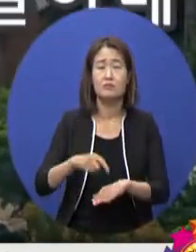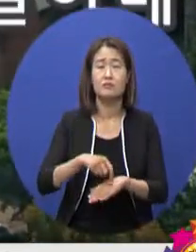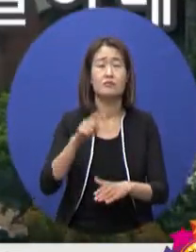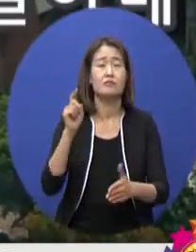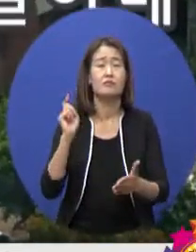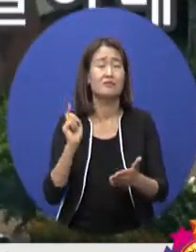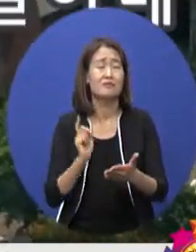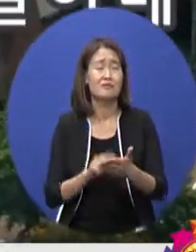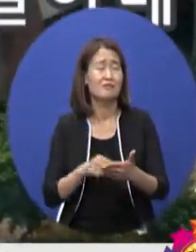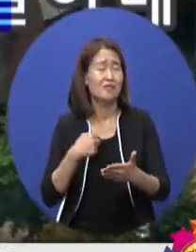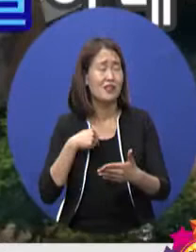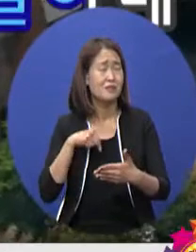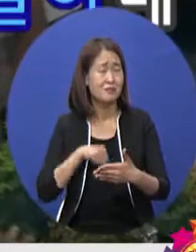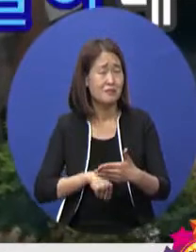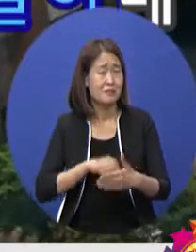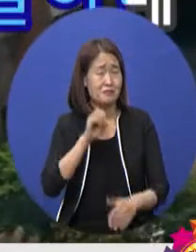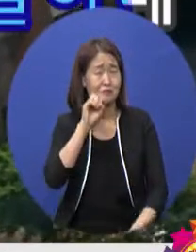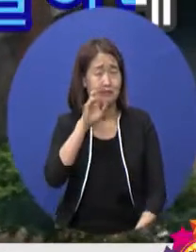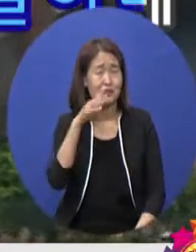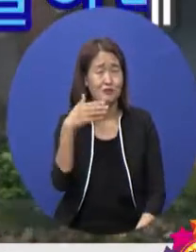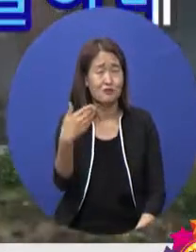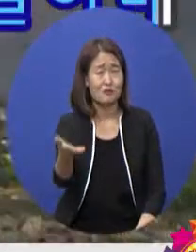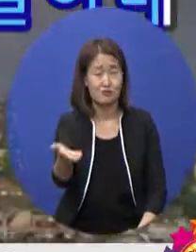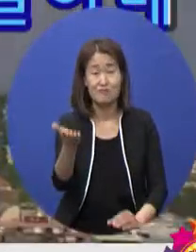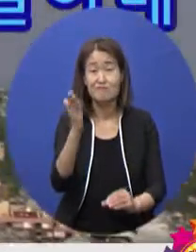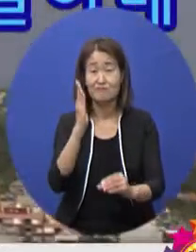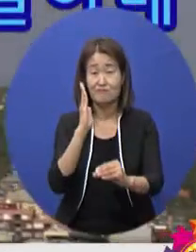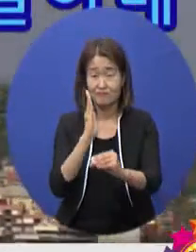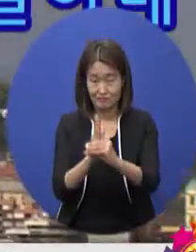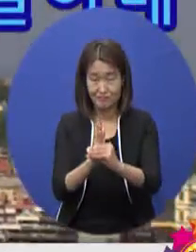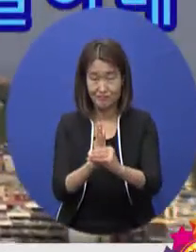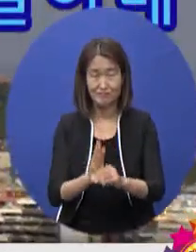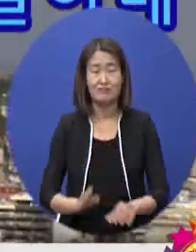뜨거운 가슴이 말하네.